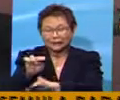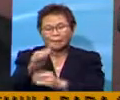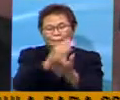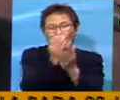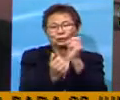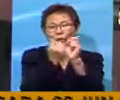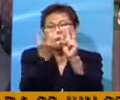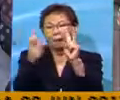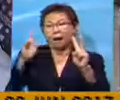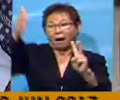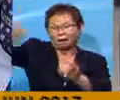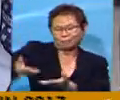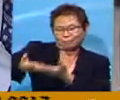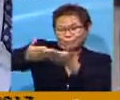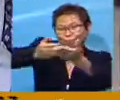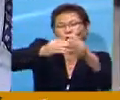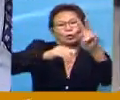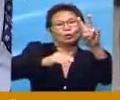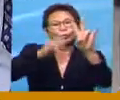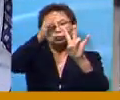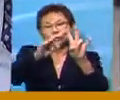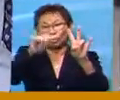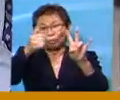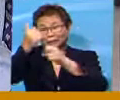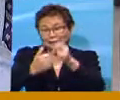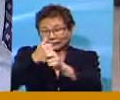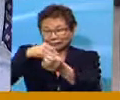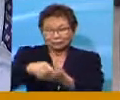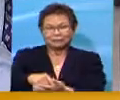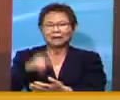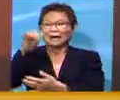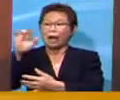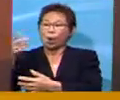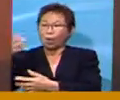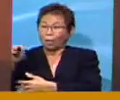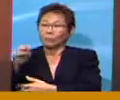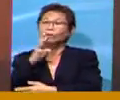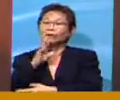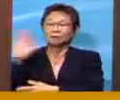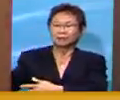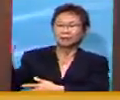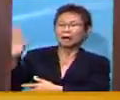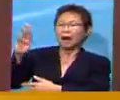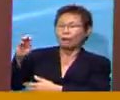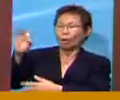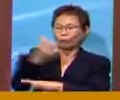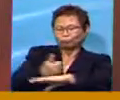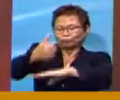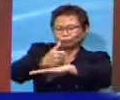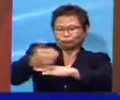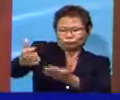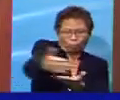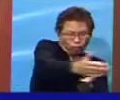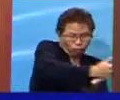2018 yang akan dibentangkan pada 27 Oktober tahun ini Tan Sri Iwan berkata kementeriannya telah menubuhkan pasukan untuk mengumpul